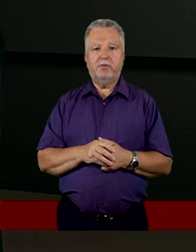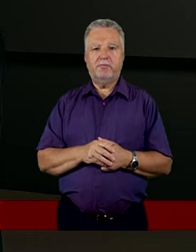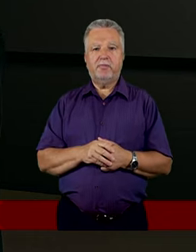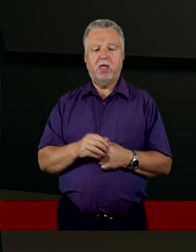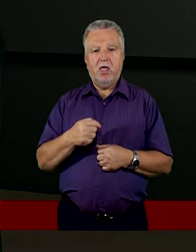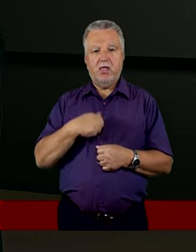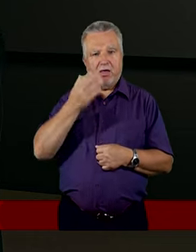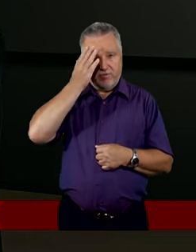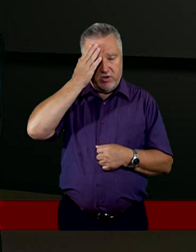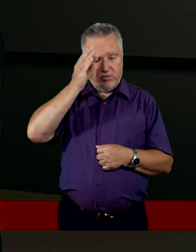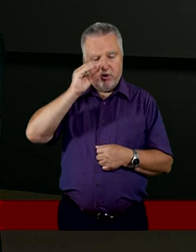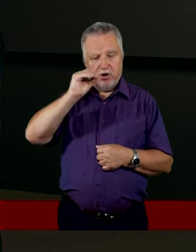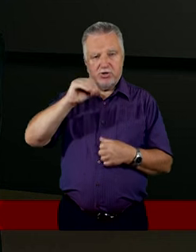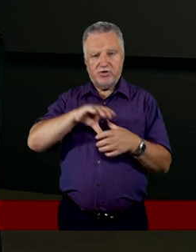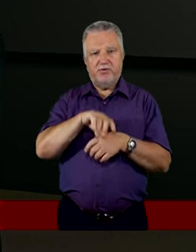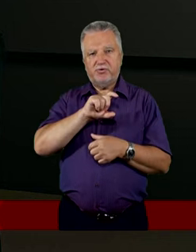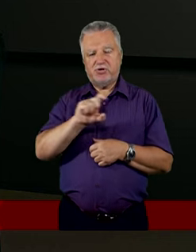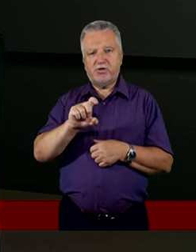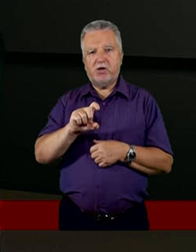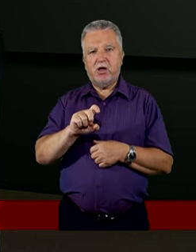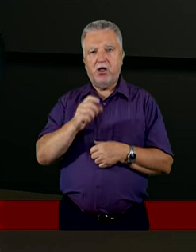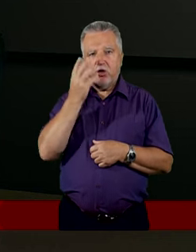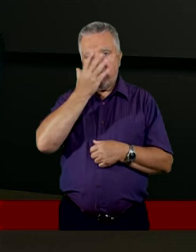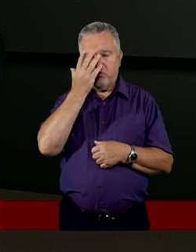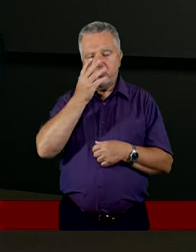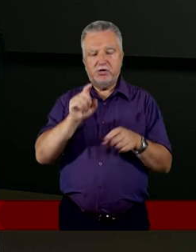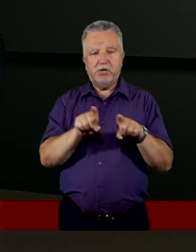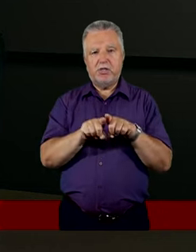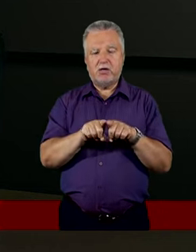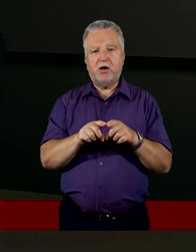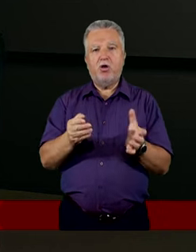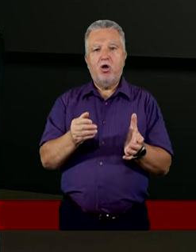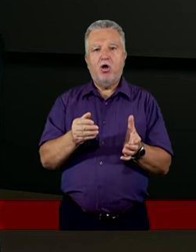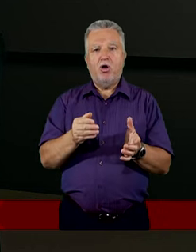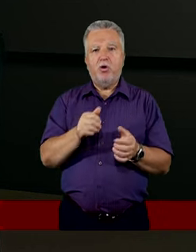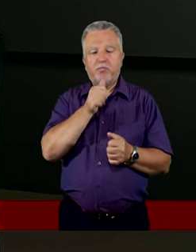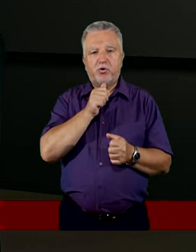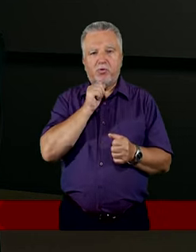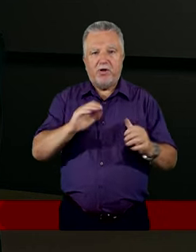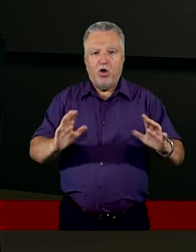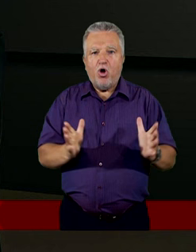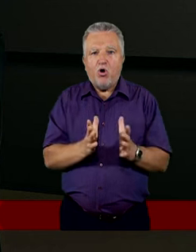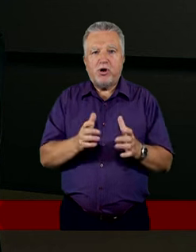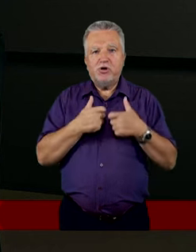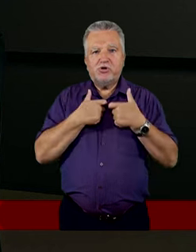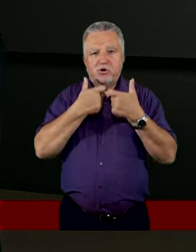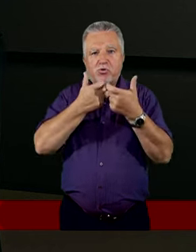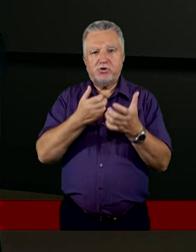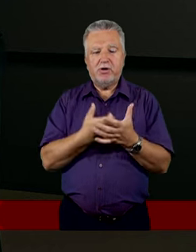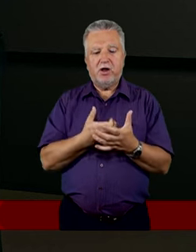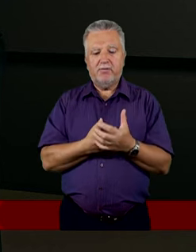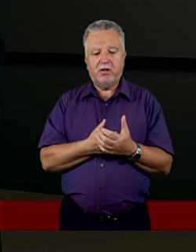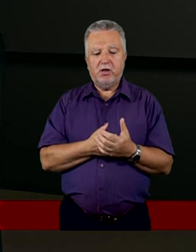Więc ja wiem, że i w czasach komunistycznych próbowano jakoś ograniczyć głoszenie